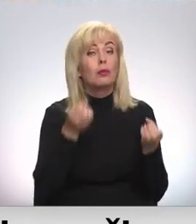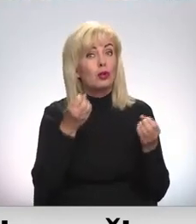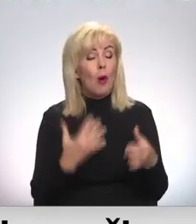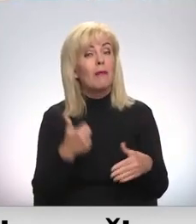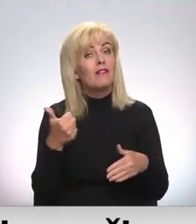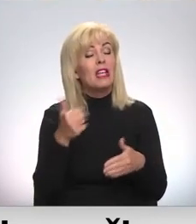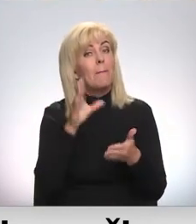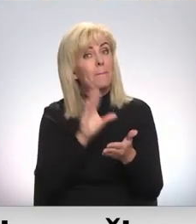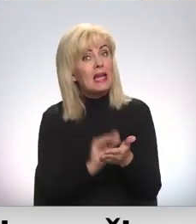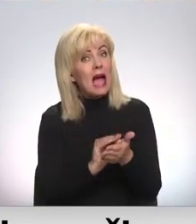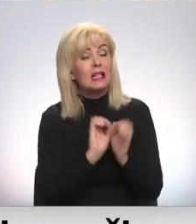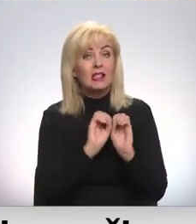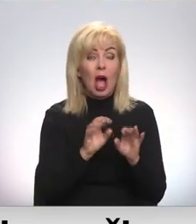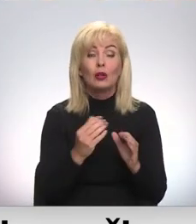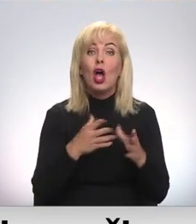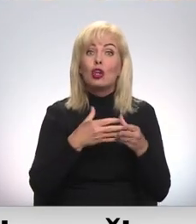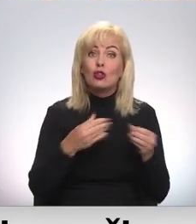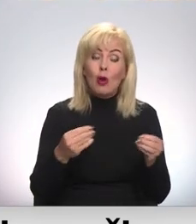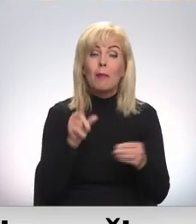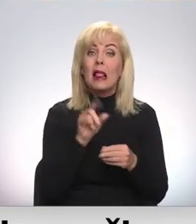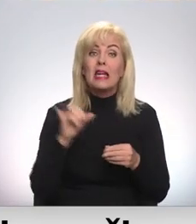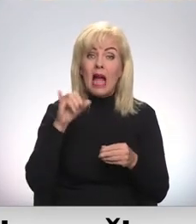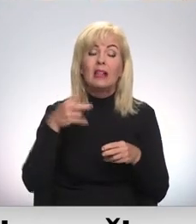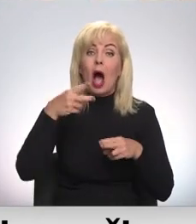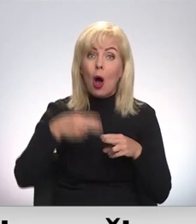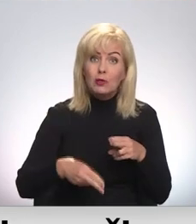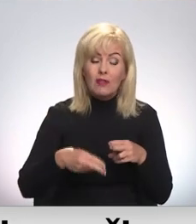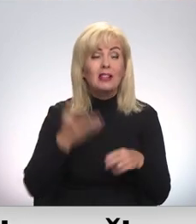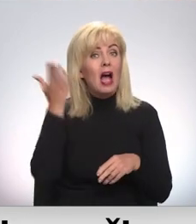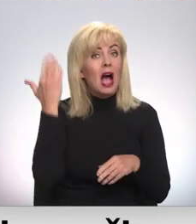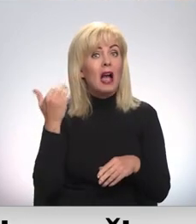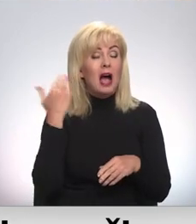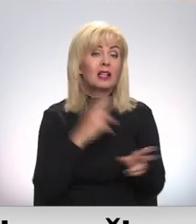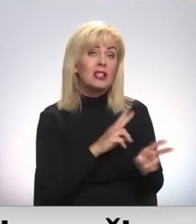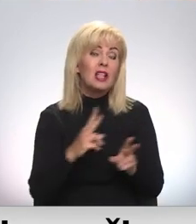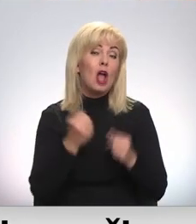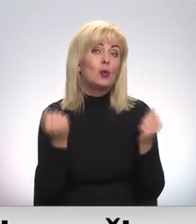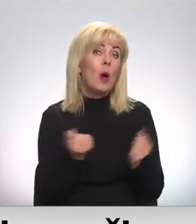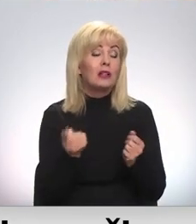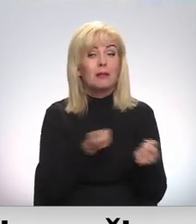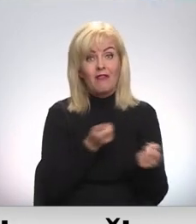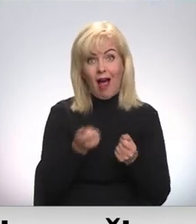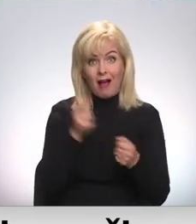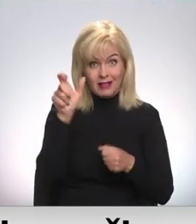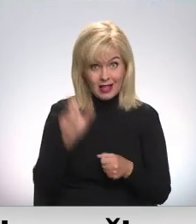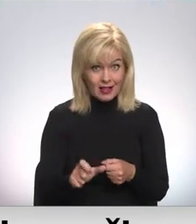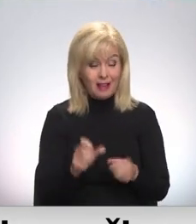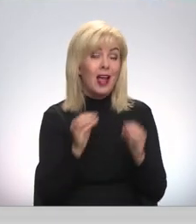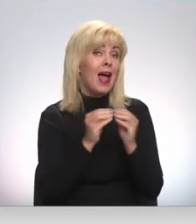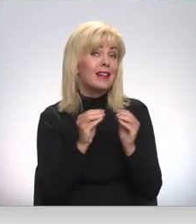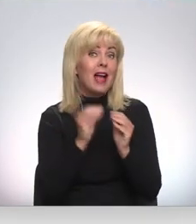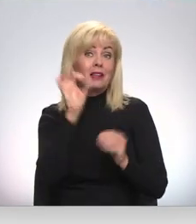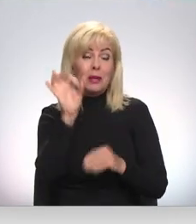pieredzes stāsti. Piemēram, šovasar līdz ar Lieni koledžu absolvēja arī kādreizējs deju nodarbību vadītājs.